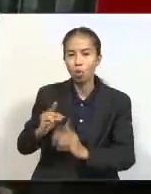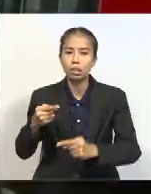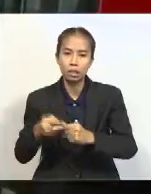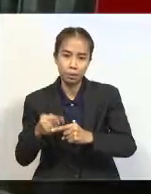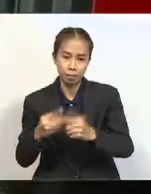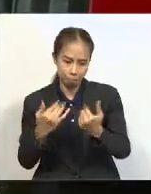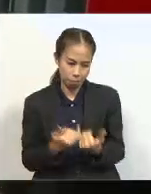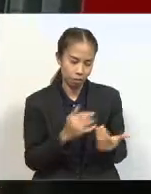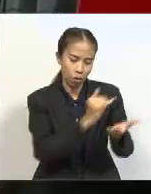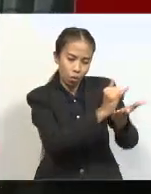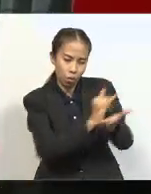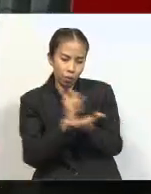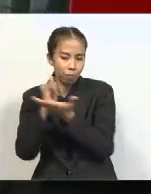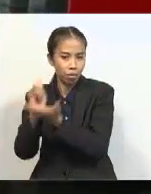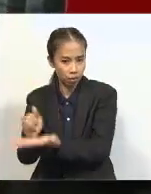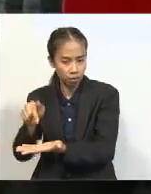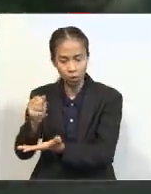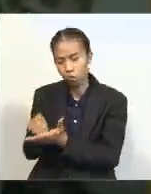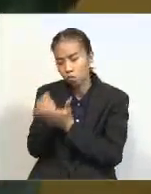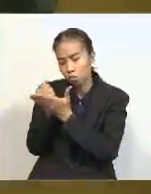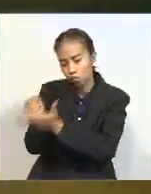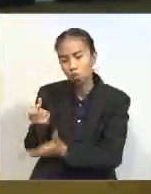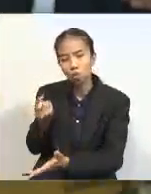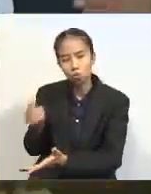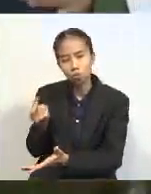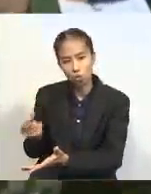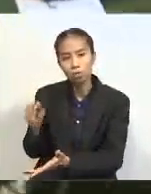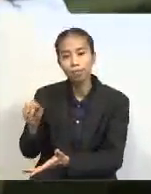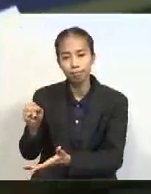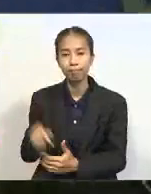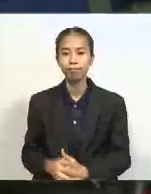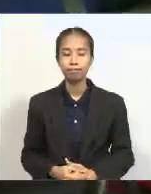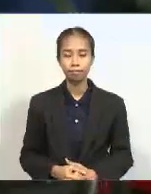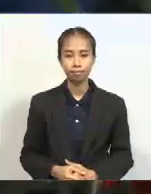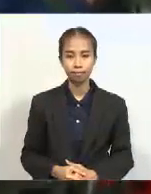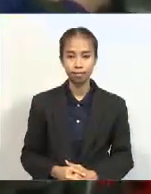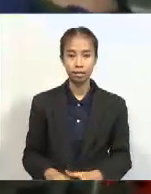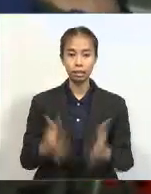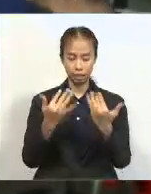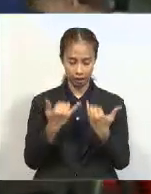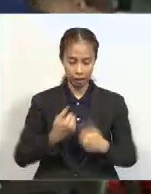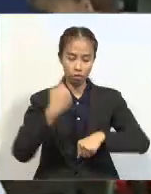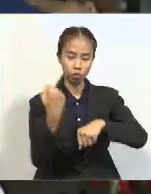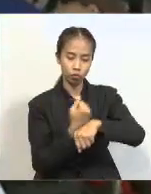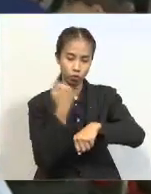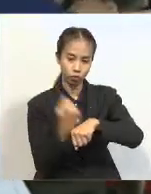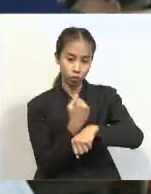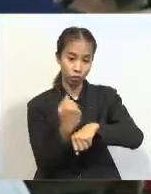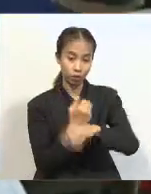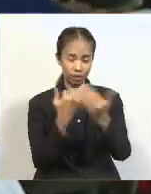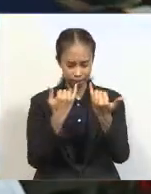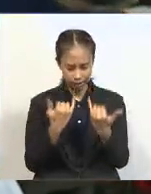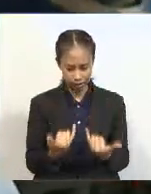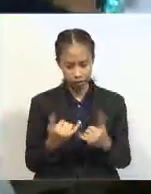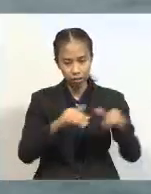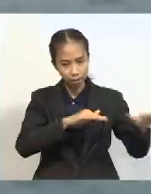การรับส่งต่อเพื่อให้สามารถให้การช่วยเหลือได้ทันท่วงทีสำหรับการฝึกปฏิบัติทางทะเลในครั้งนี้เป็น